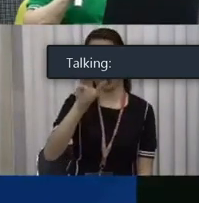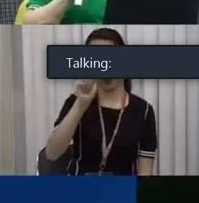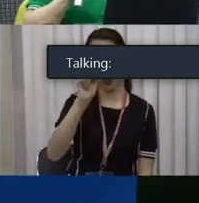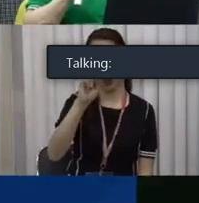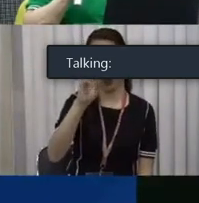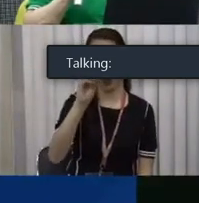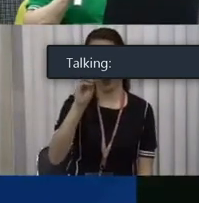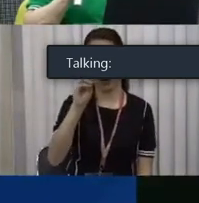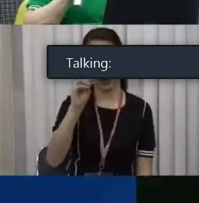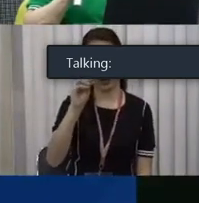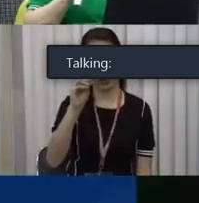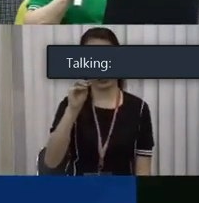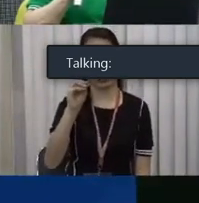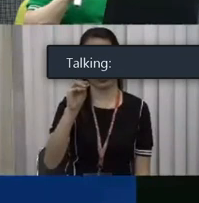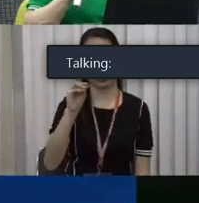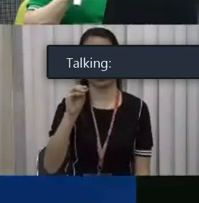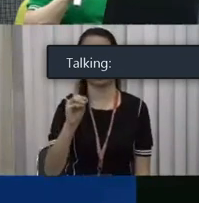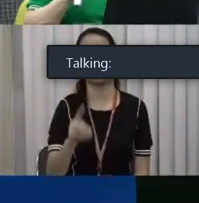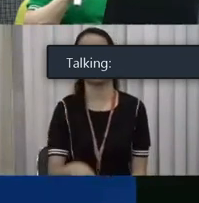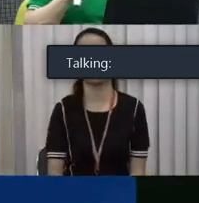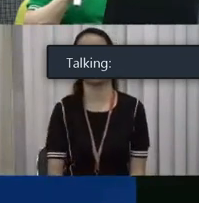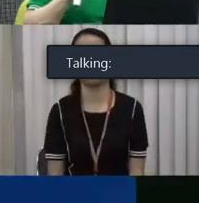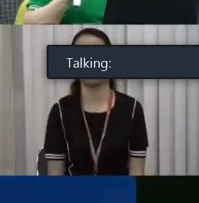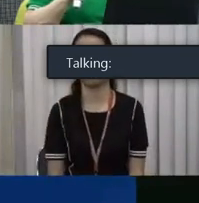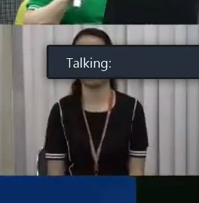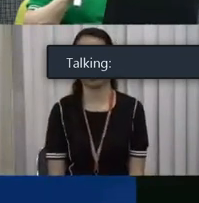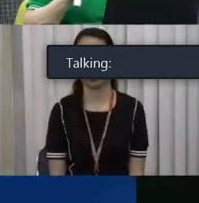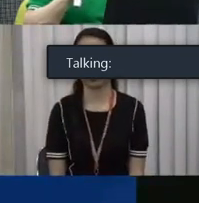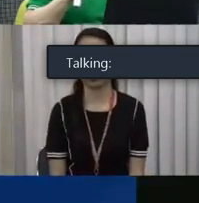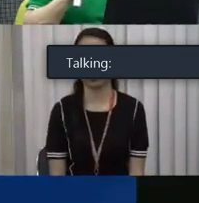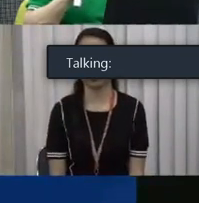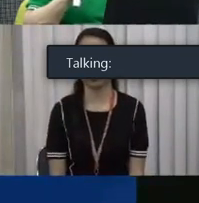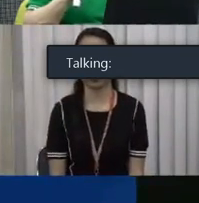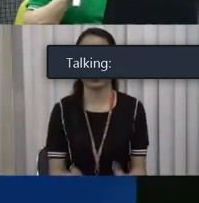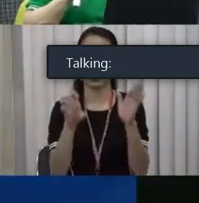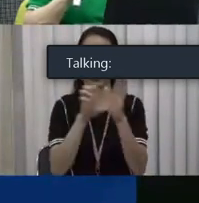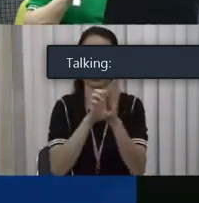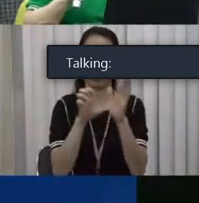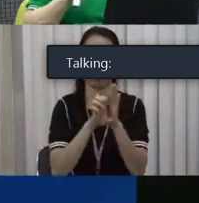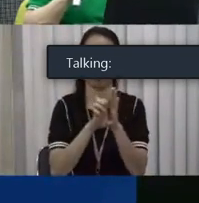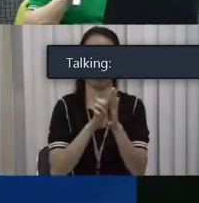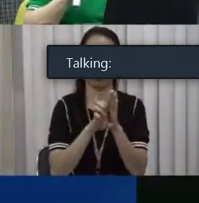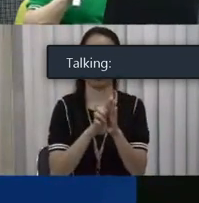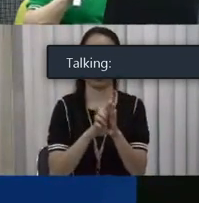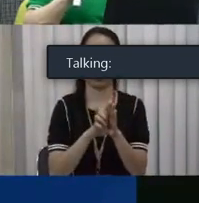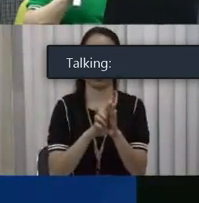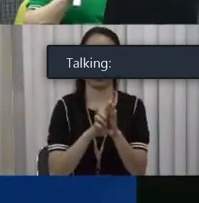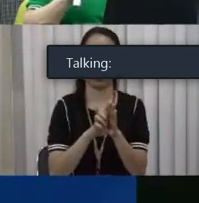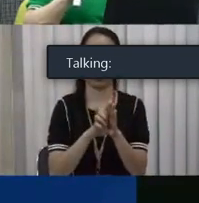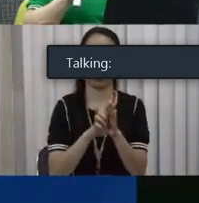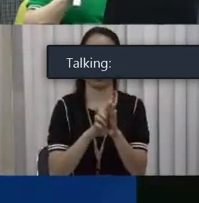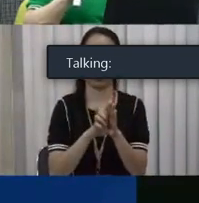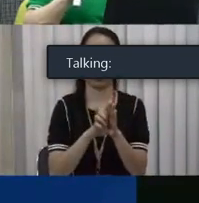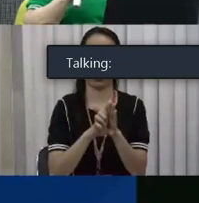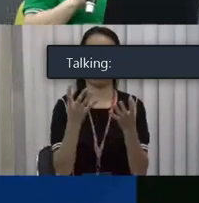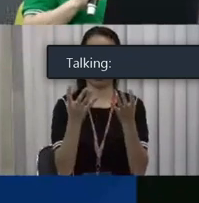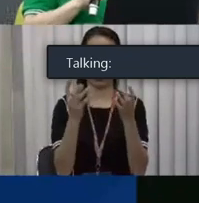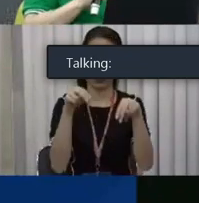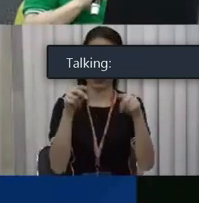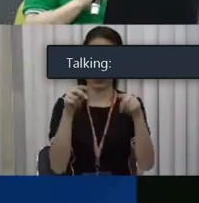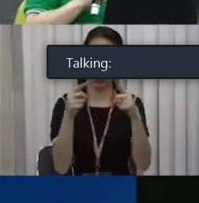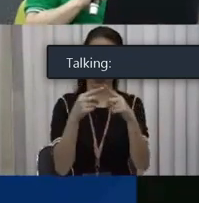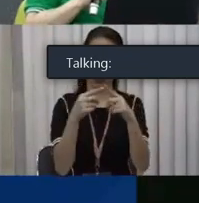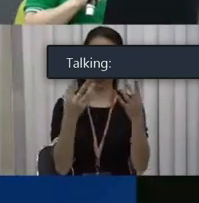or ang imong barong target na surpass nimo na imong 105% instead of 100 nga